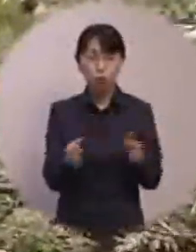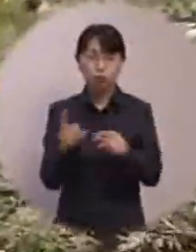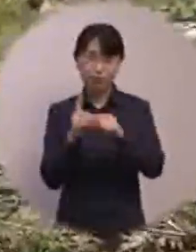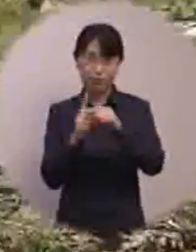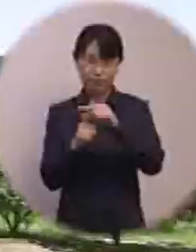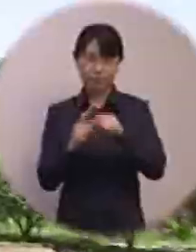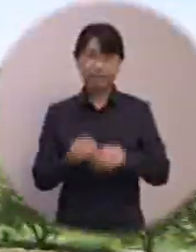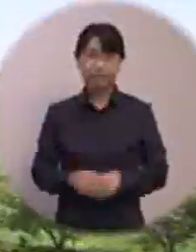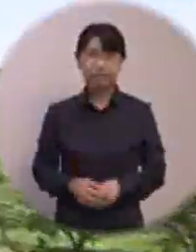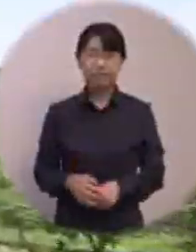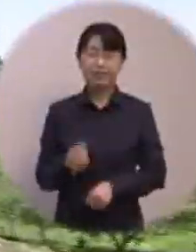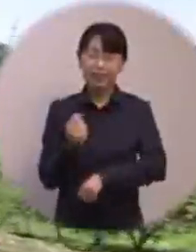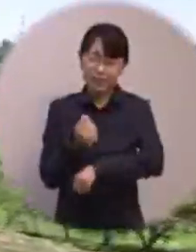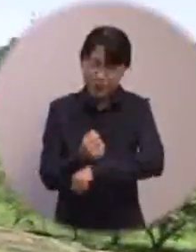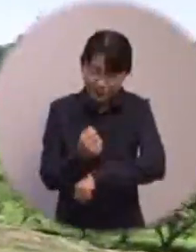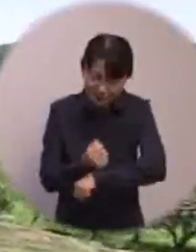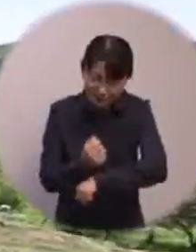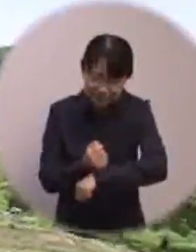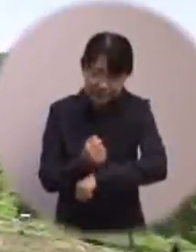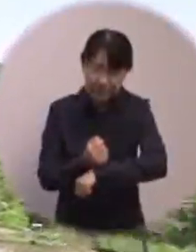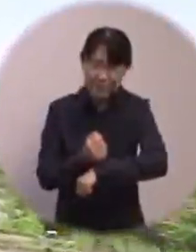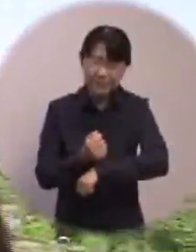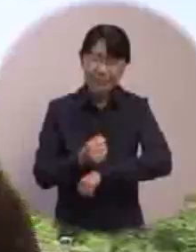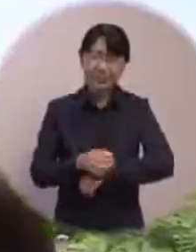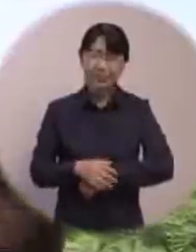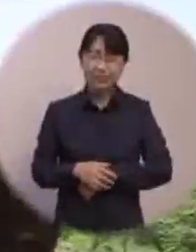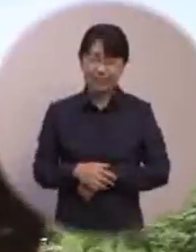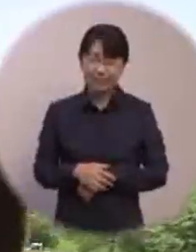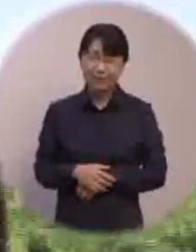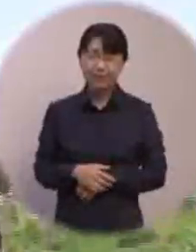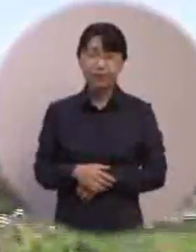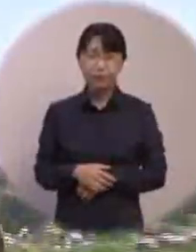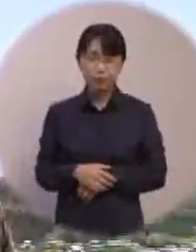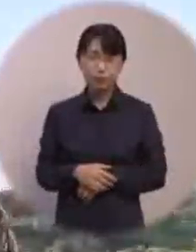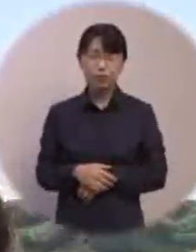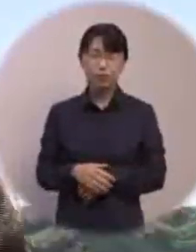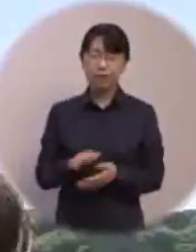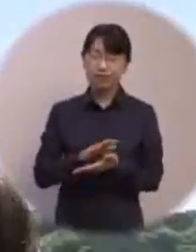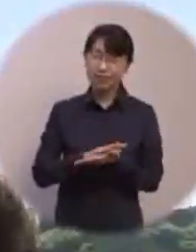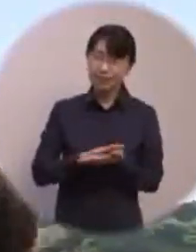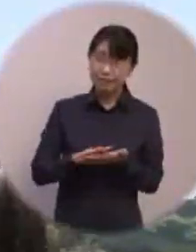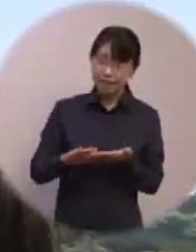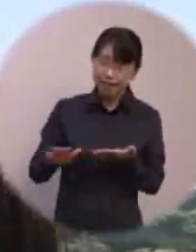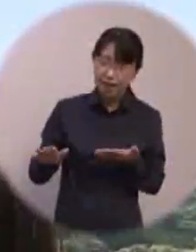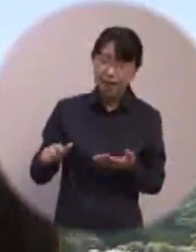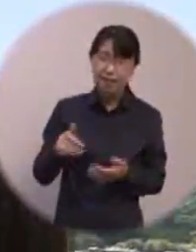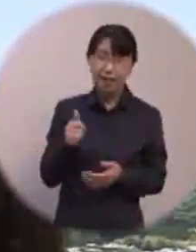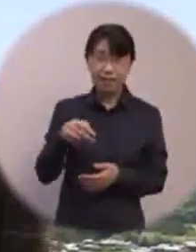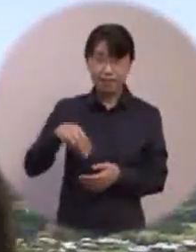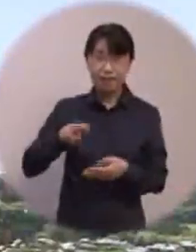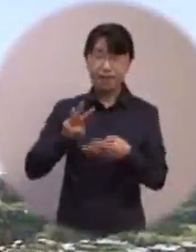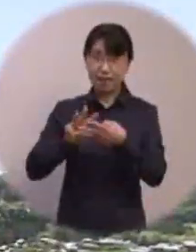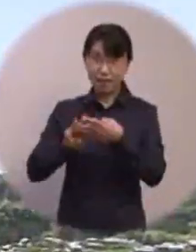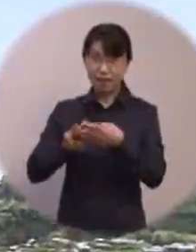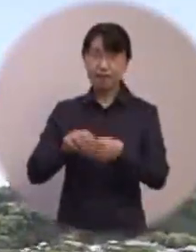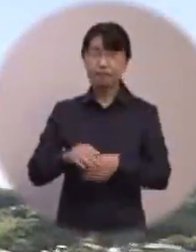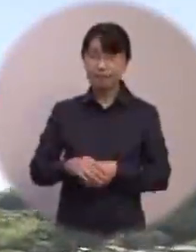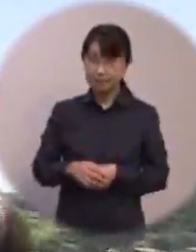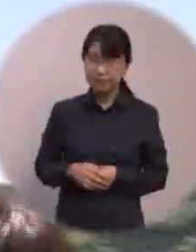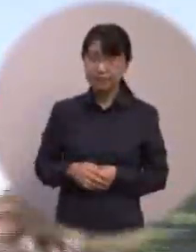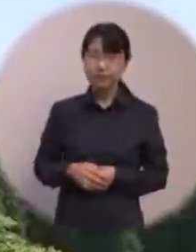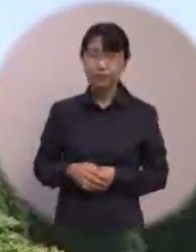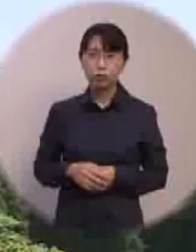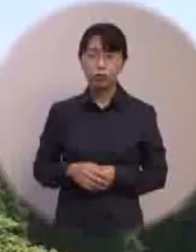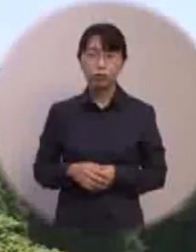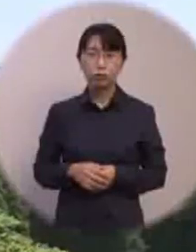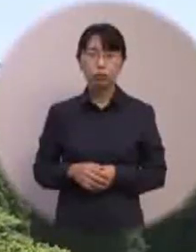。 ご苦労様でございます。 はい、はい、どうも。は い、いやそれにしても美しい棚田ですね。は